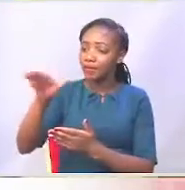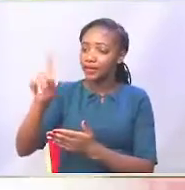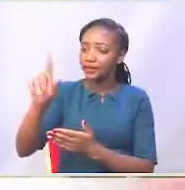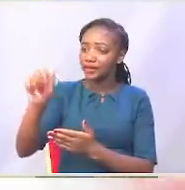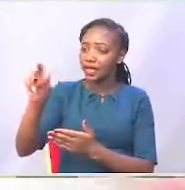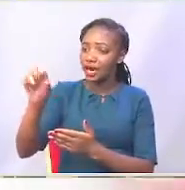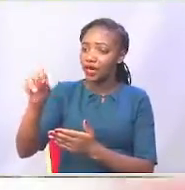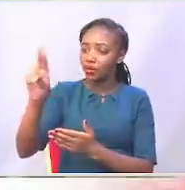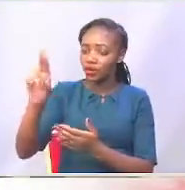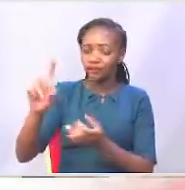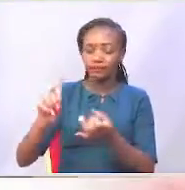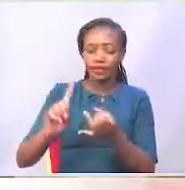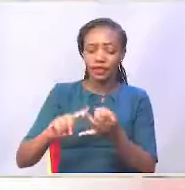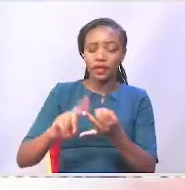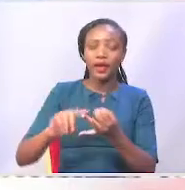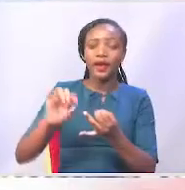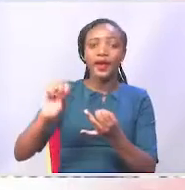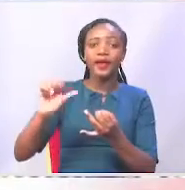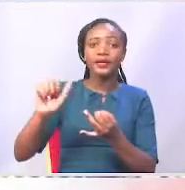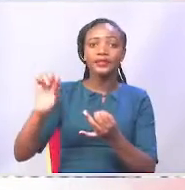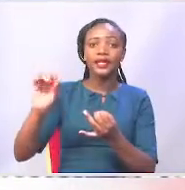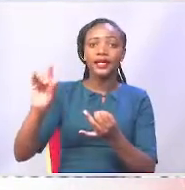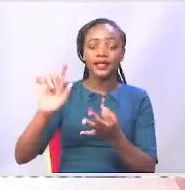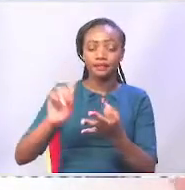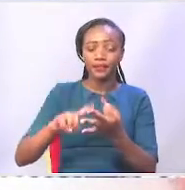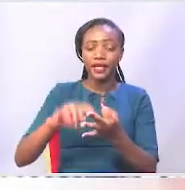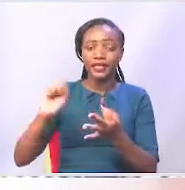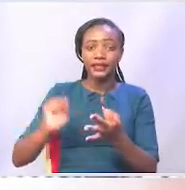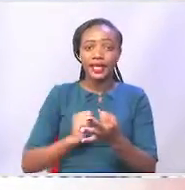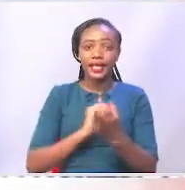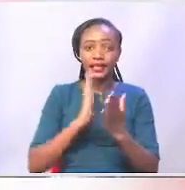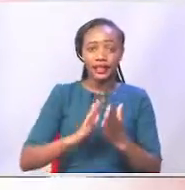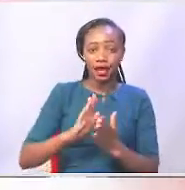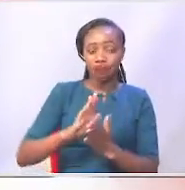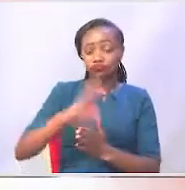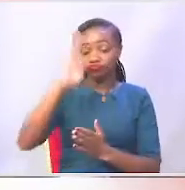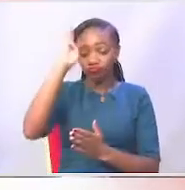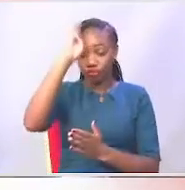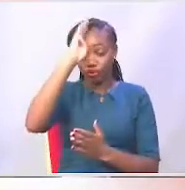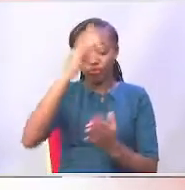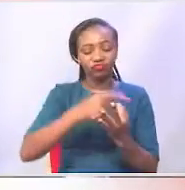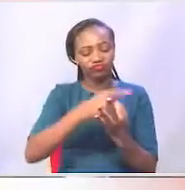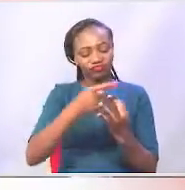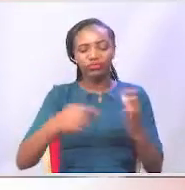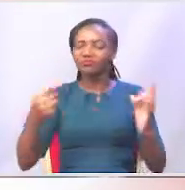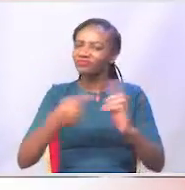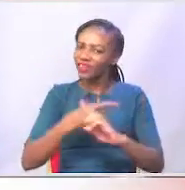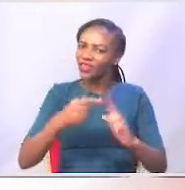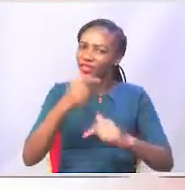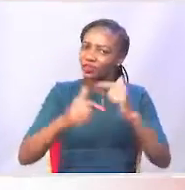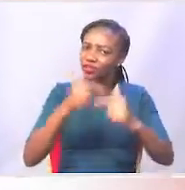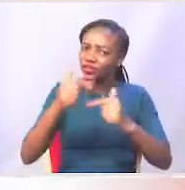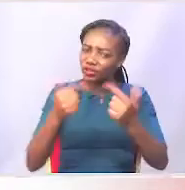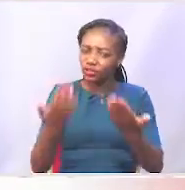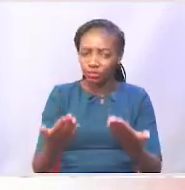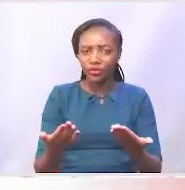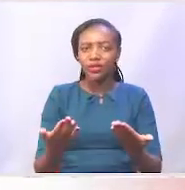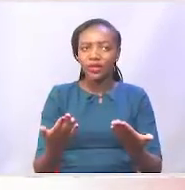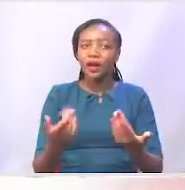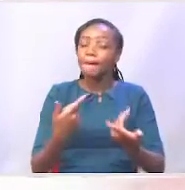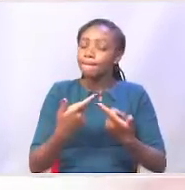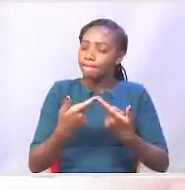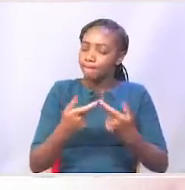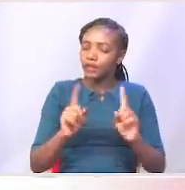wa Tongaren David Eseli Simiu na seneta wa Bungoma Moses Wetangula zilisheheni kusaka ubabe wa chama cha Simba.